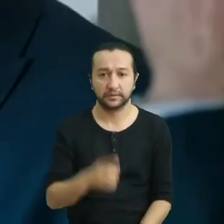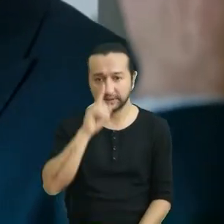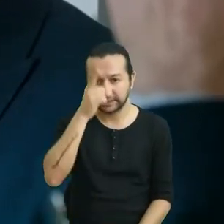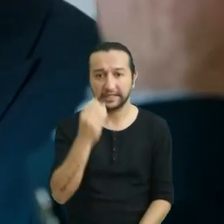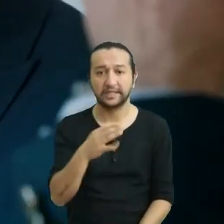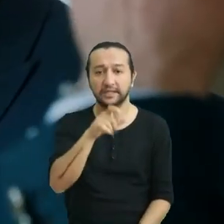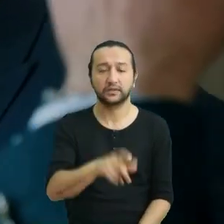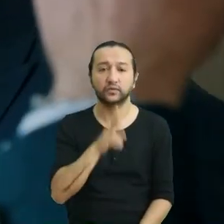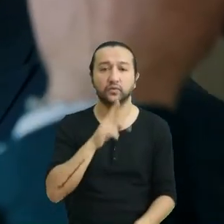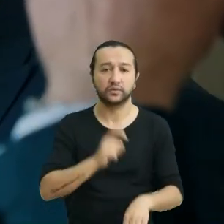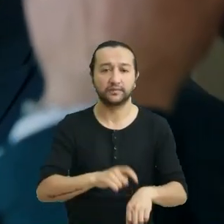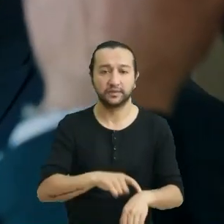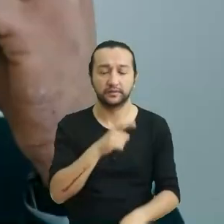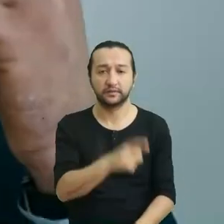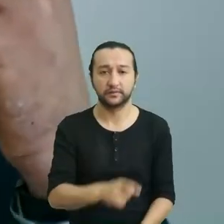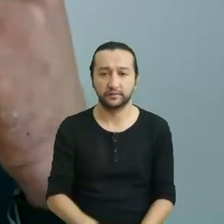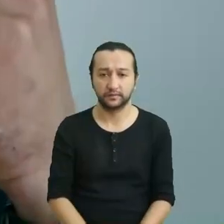Zaten iyi değil son zamanda.